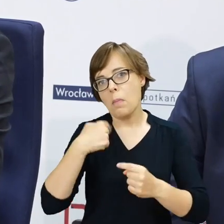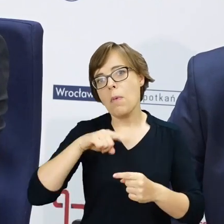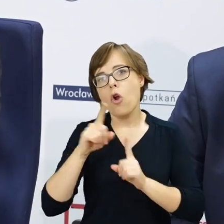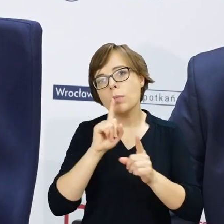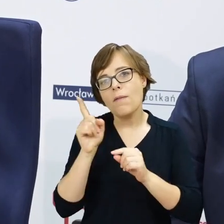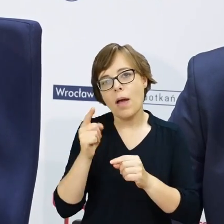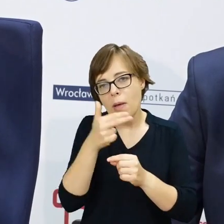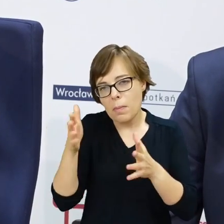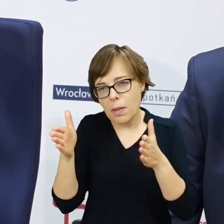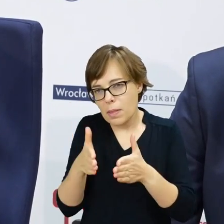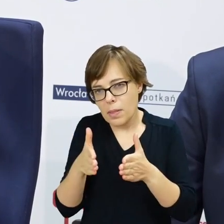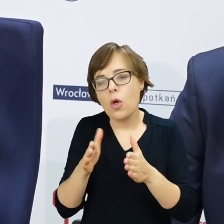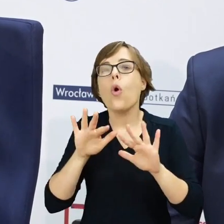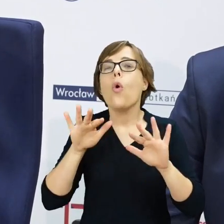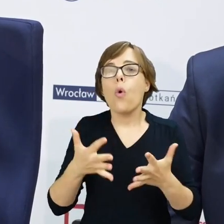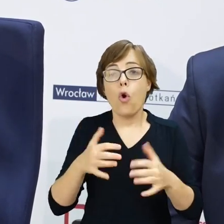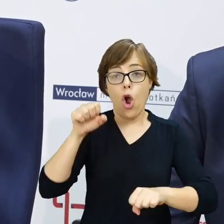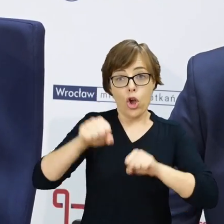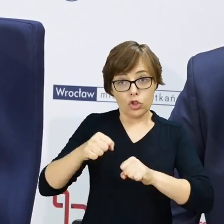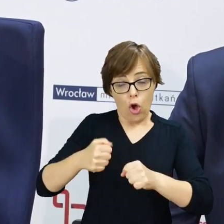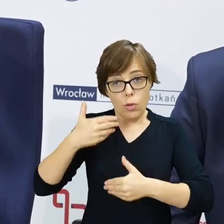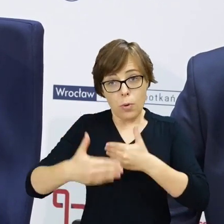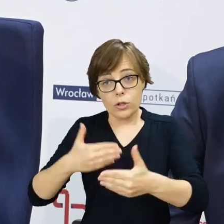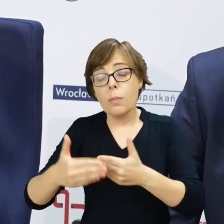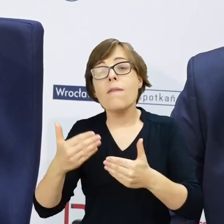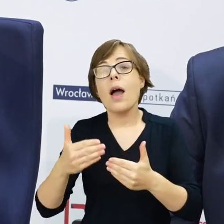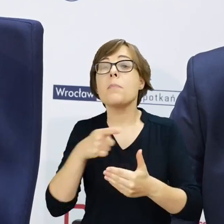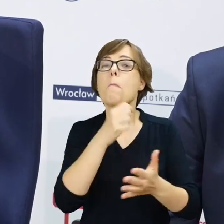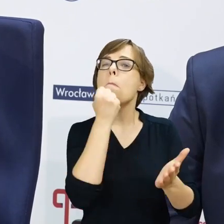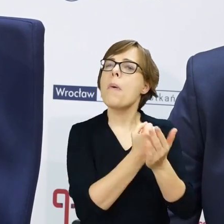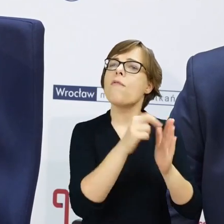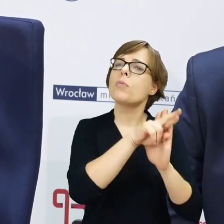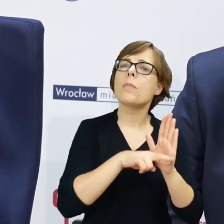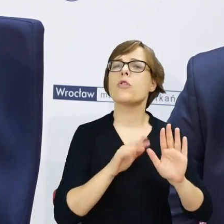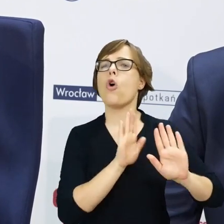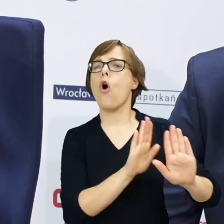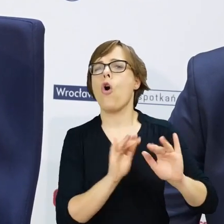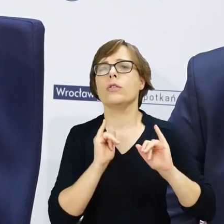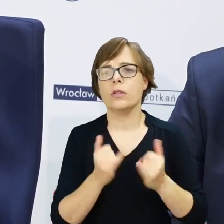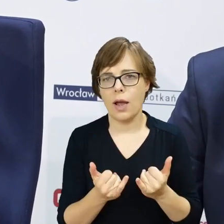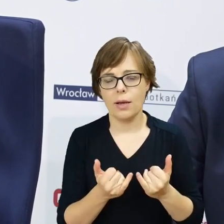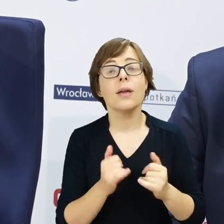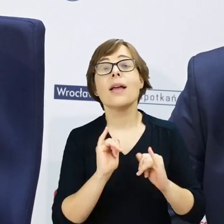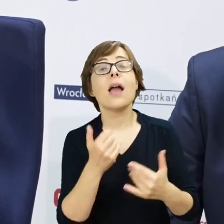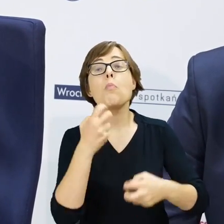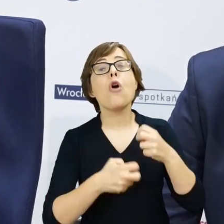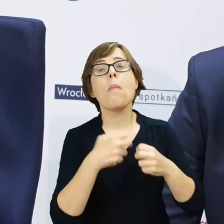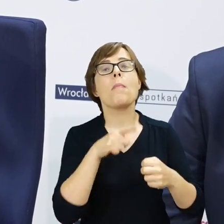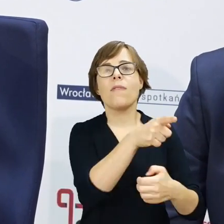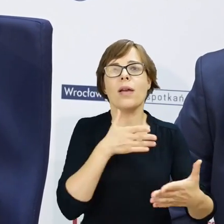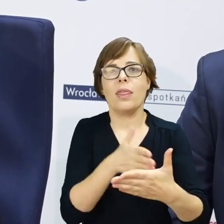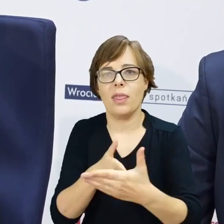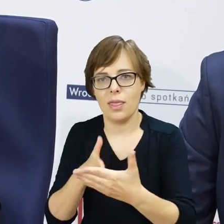jak chronić to prawo w postępowaniu sądowym, z jakimi problemami państwo się stykacie, ponieważ głęboko wierzę, że